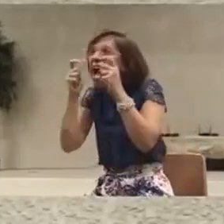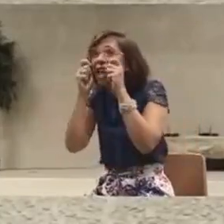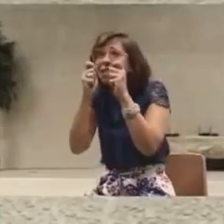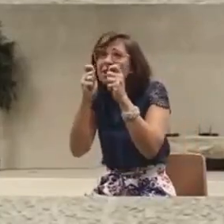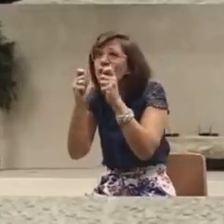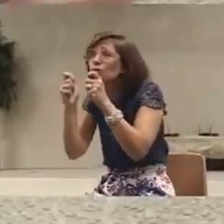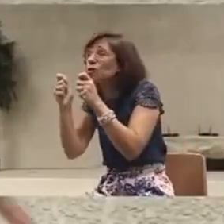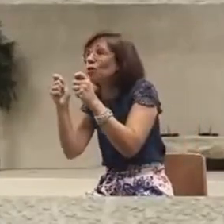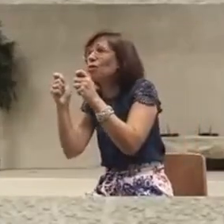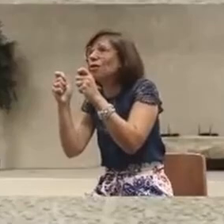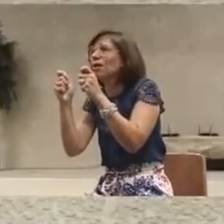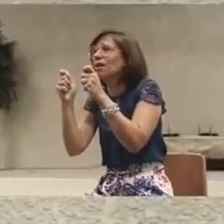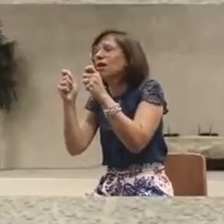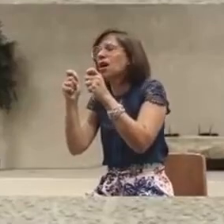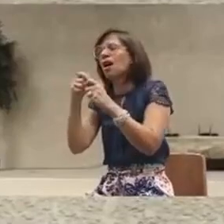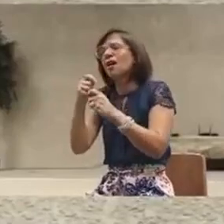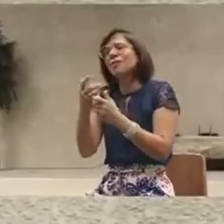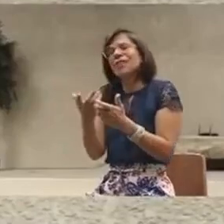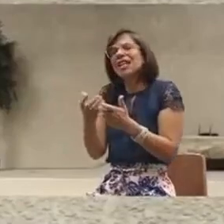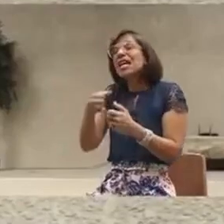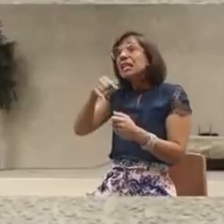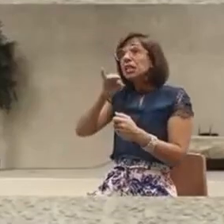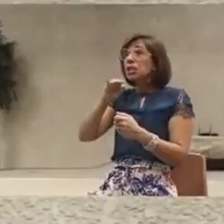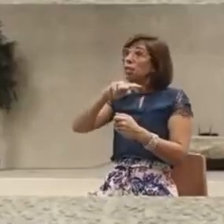le découragement.